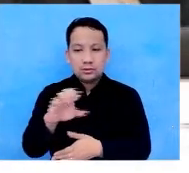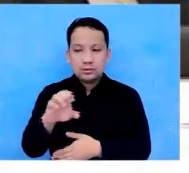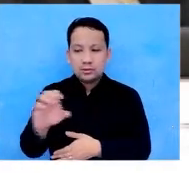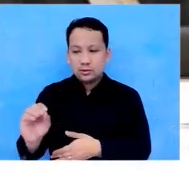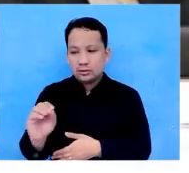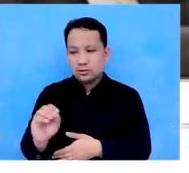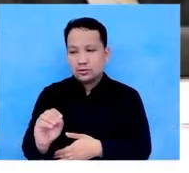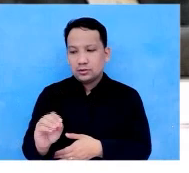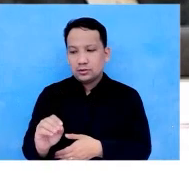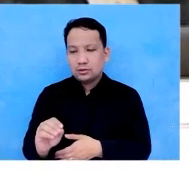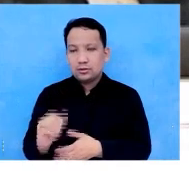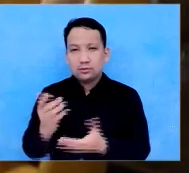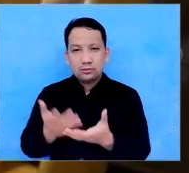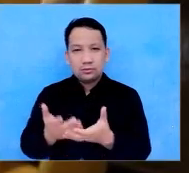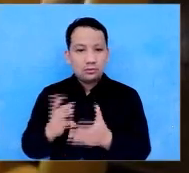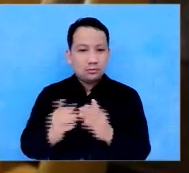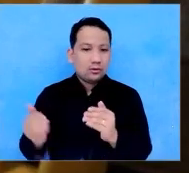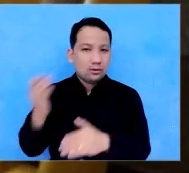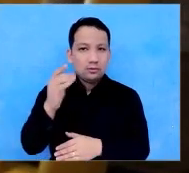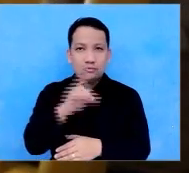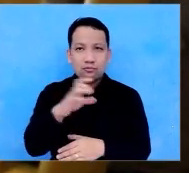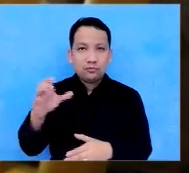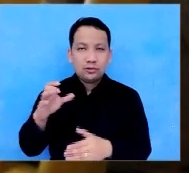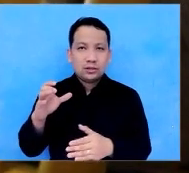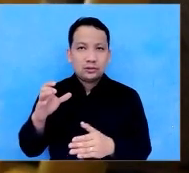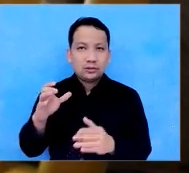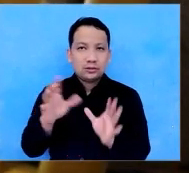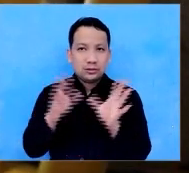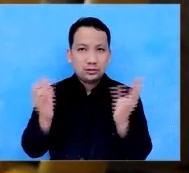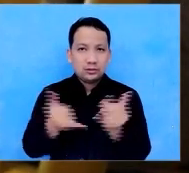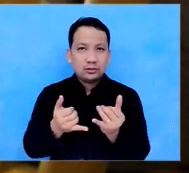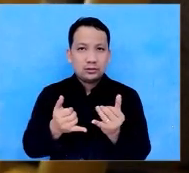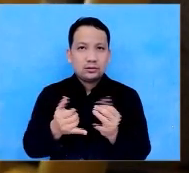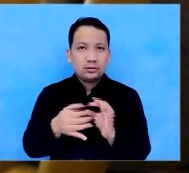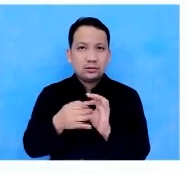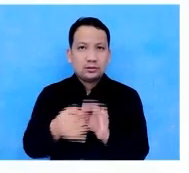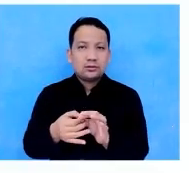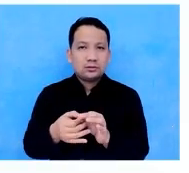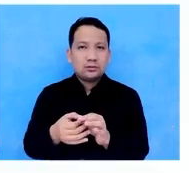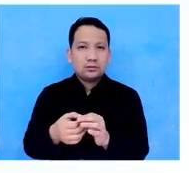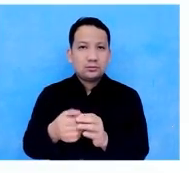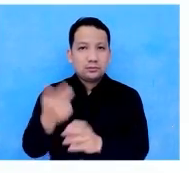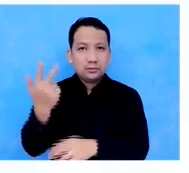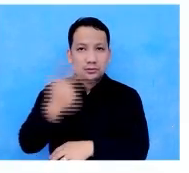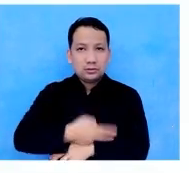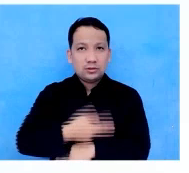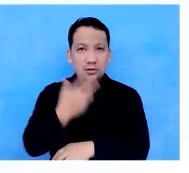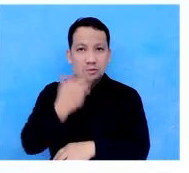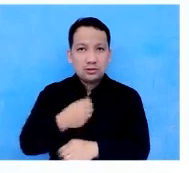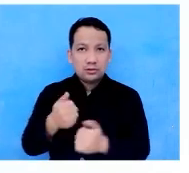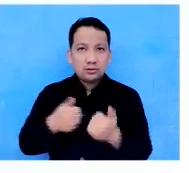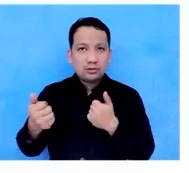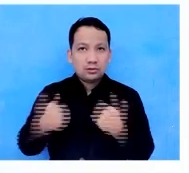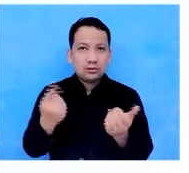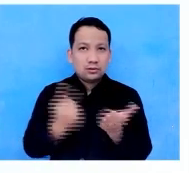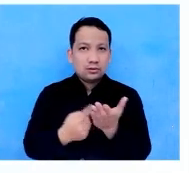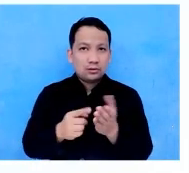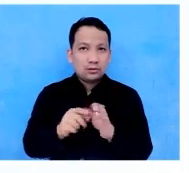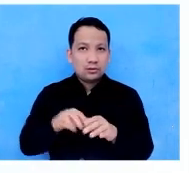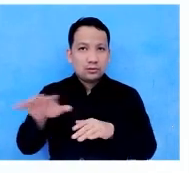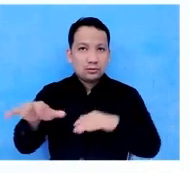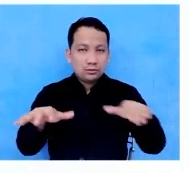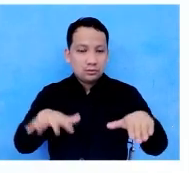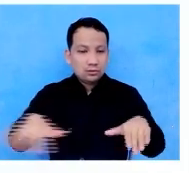top Fortune 100 companies in the period of 2 days? So, whoever we get to talk to, kailangan nandun